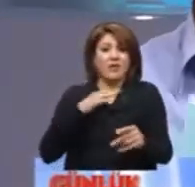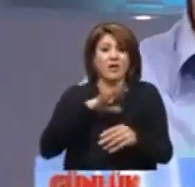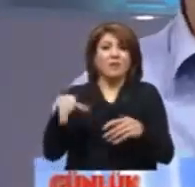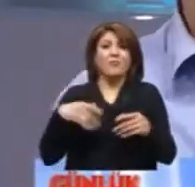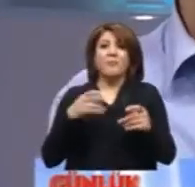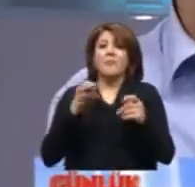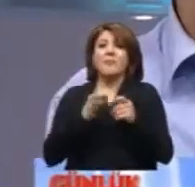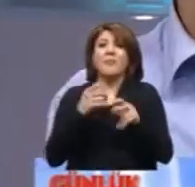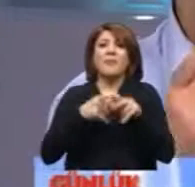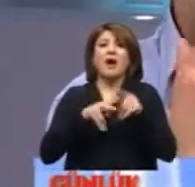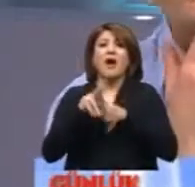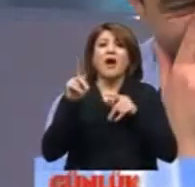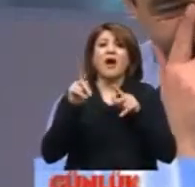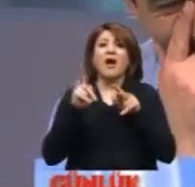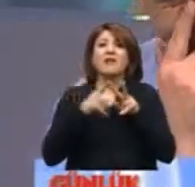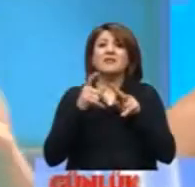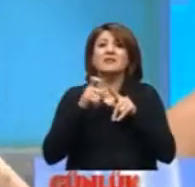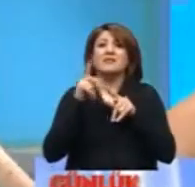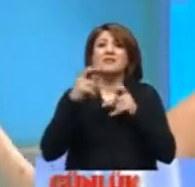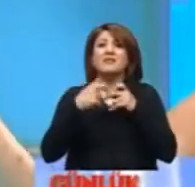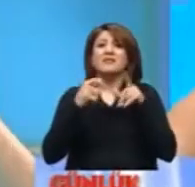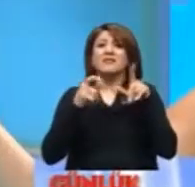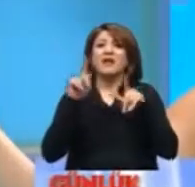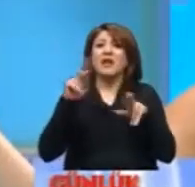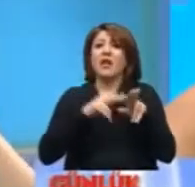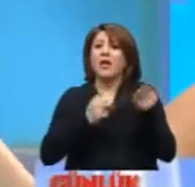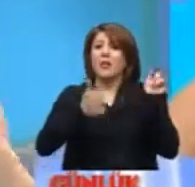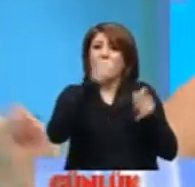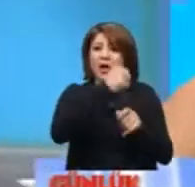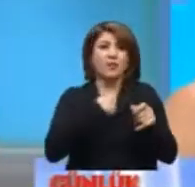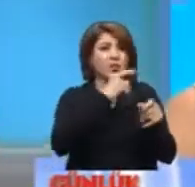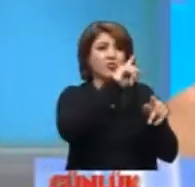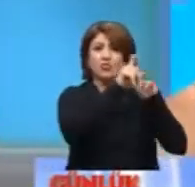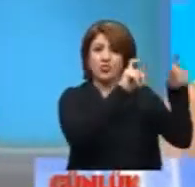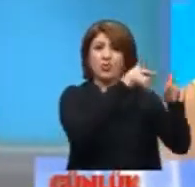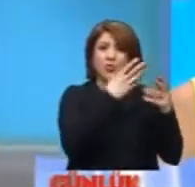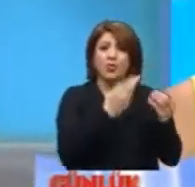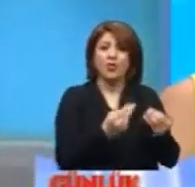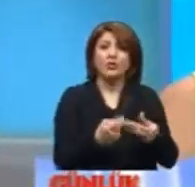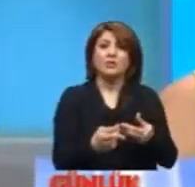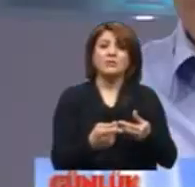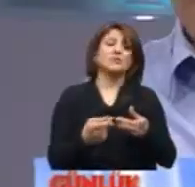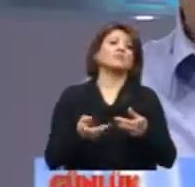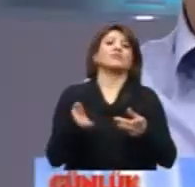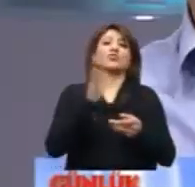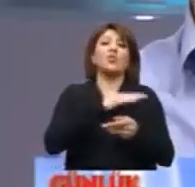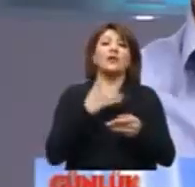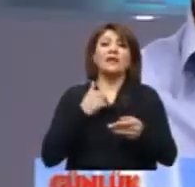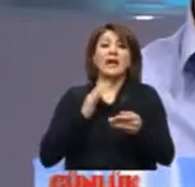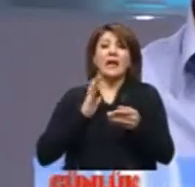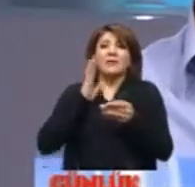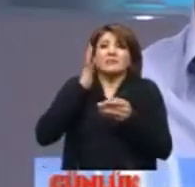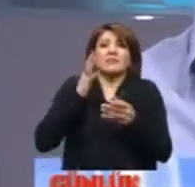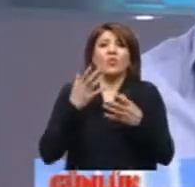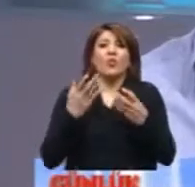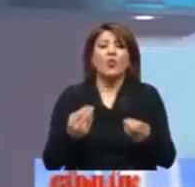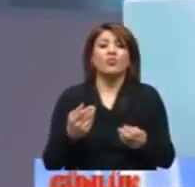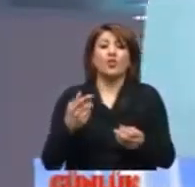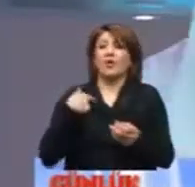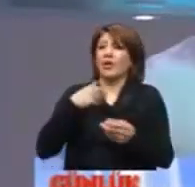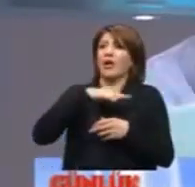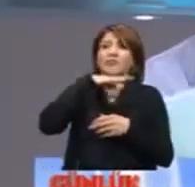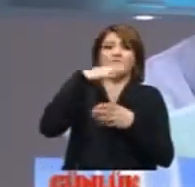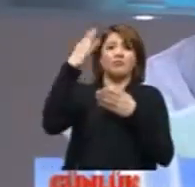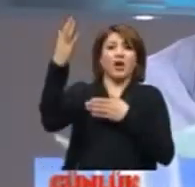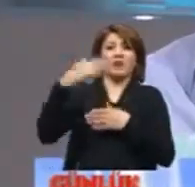İskan Bakanlığı'na sorulabilir mi acaba? Hani buna da hani başvurmuş, horoz için başvurmuş. Hayır sonra işte niye gelişmiyoruz? Bak adam sahte para, sahte altın oruç.